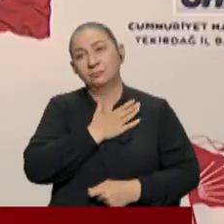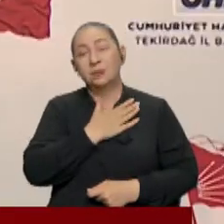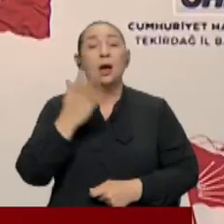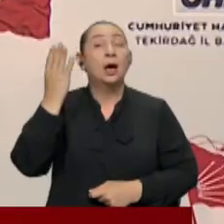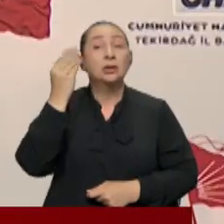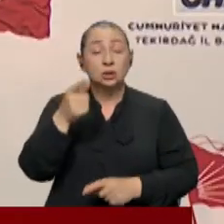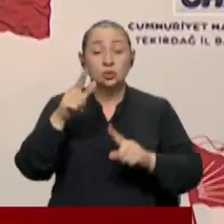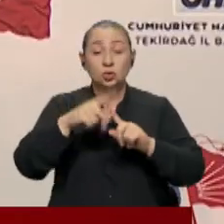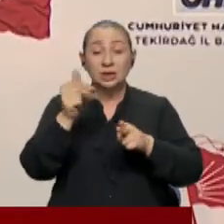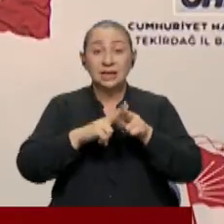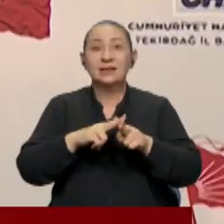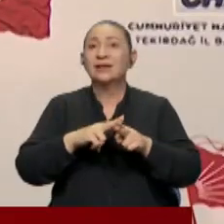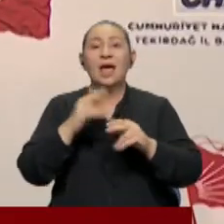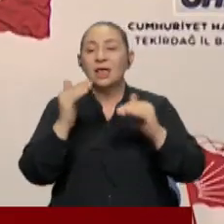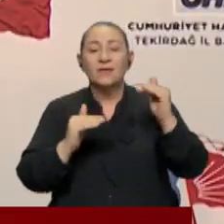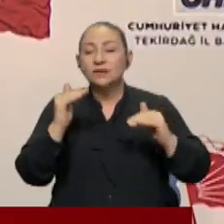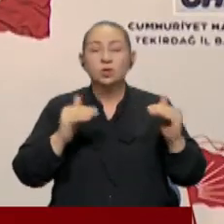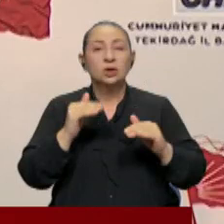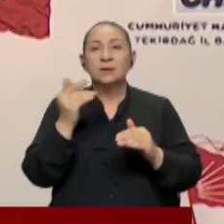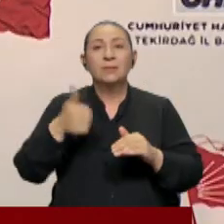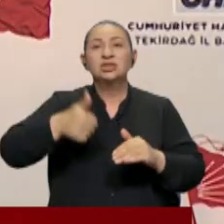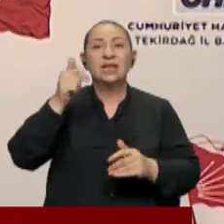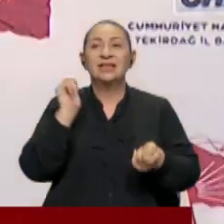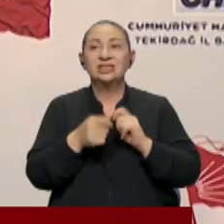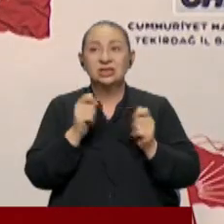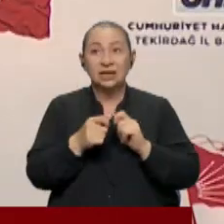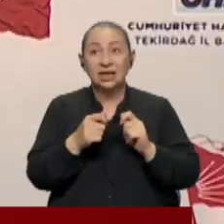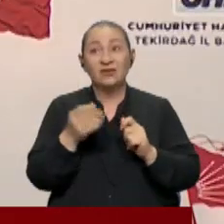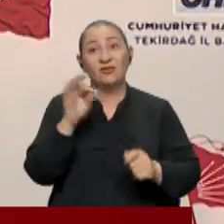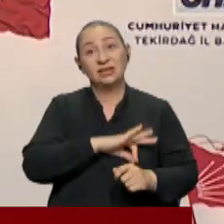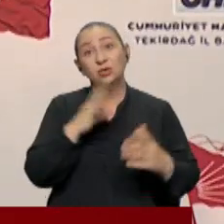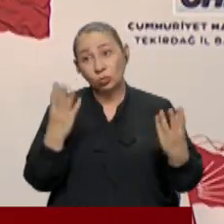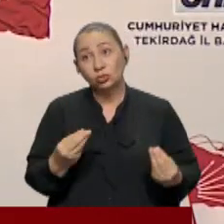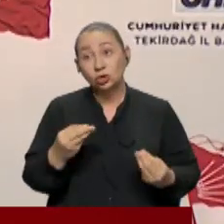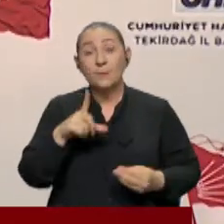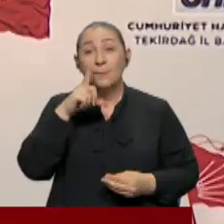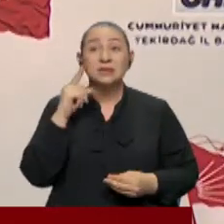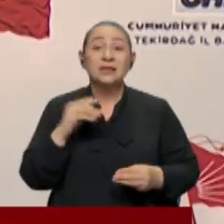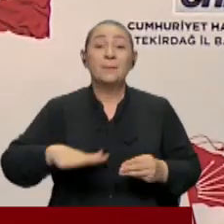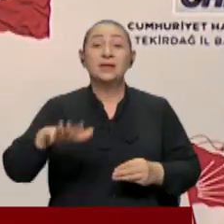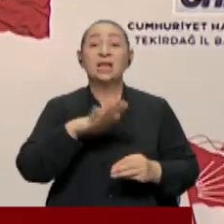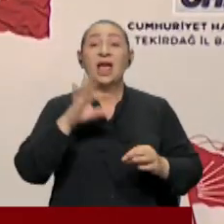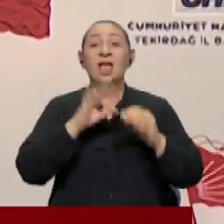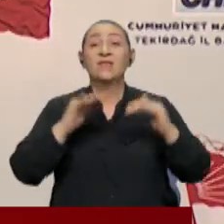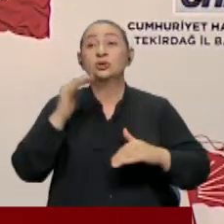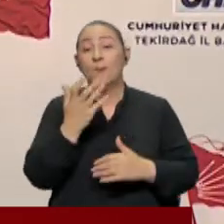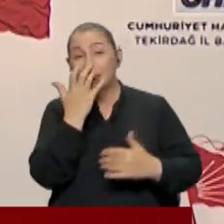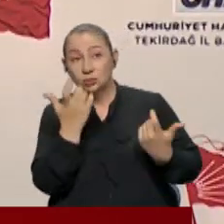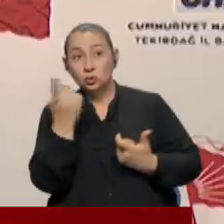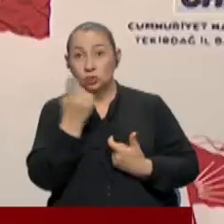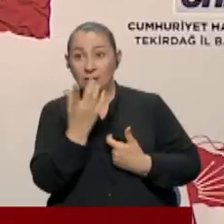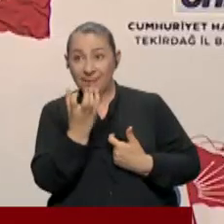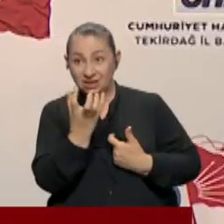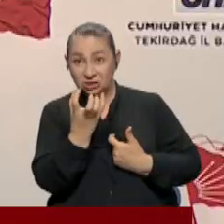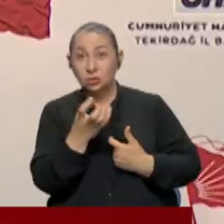bilelim Anlaşılan Türkçe enflasyon ölçen dairede ki Başkan değişikliği işe yaramış Mayıs'ta piyasanın enflasyon beklentisi